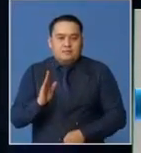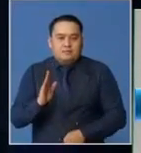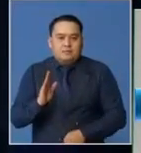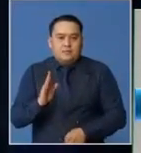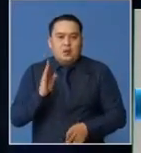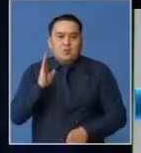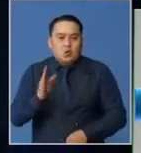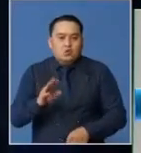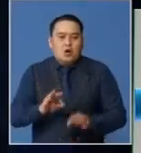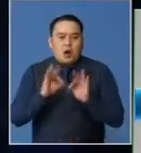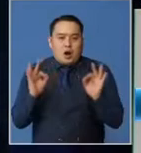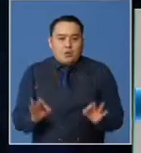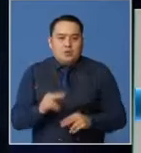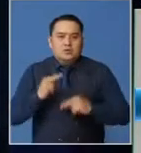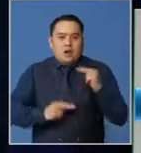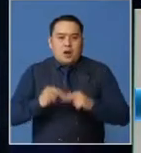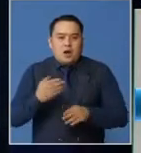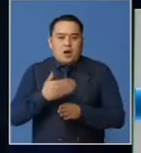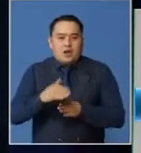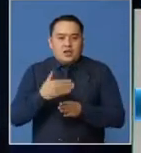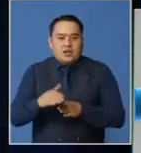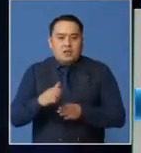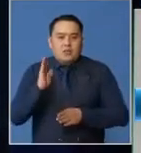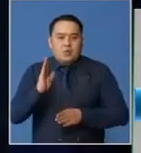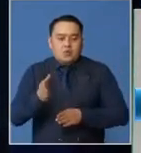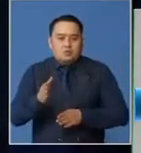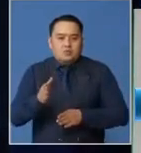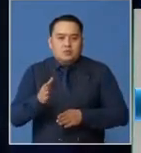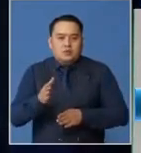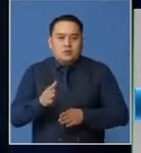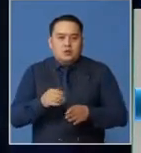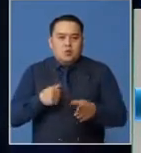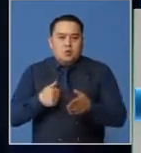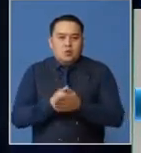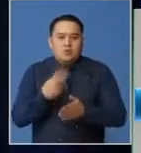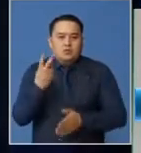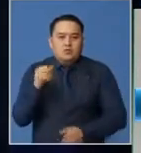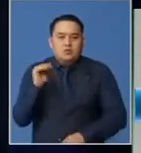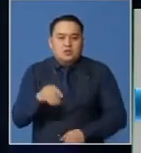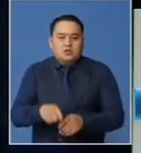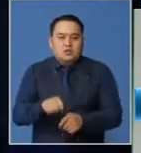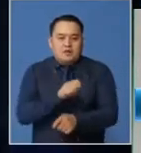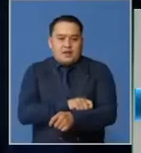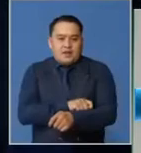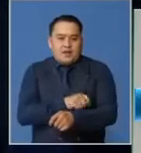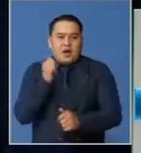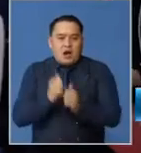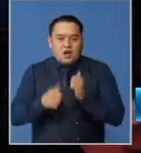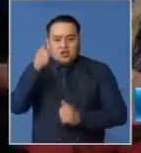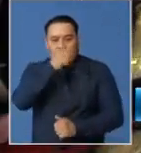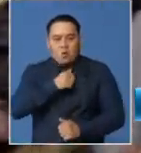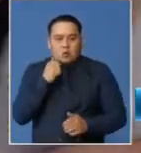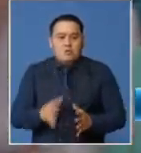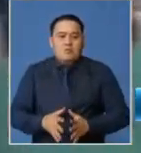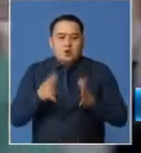В дальнейшем объем строительства арендного кредитного жилья будем доводить до 200 тысяч квадратных метров ежегодно.